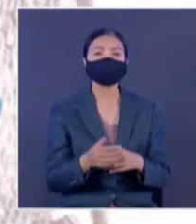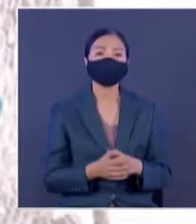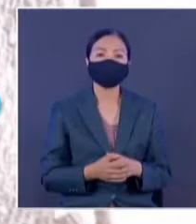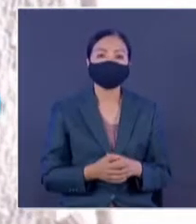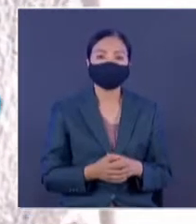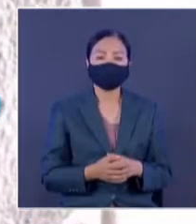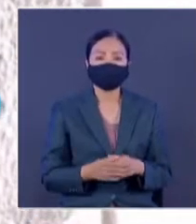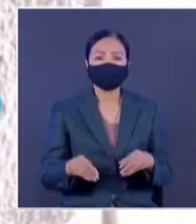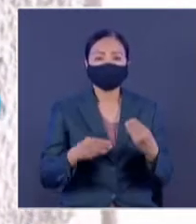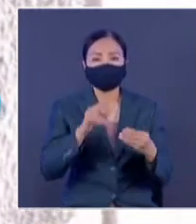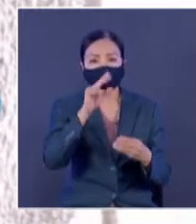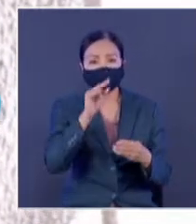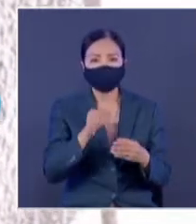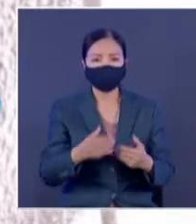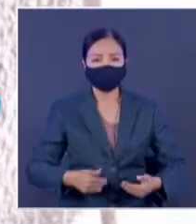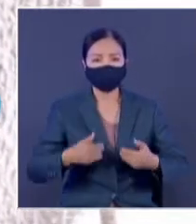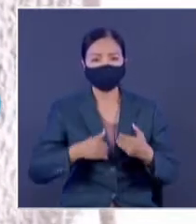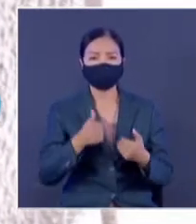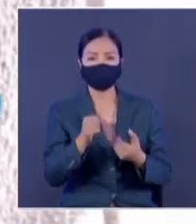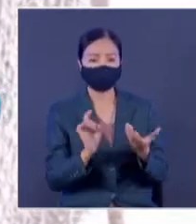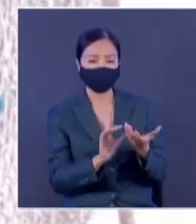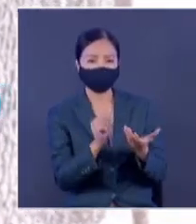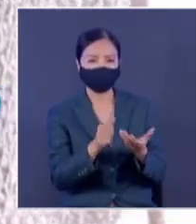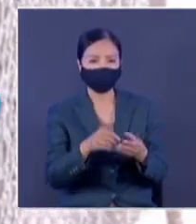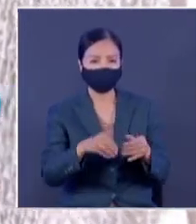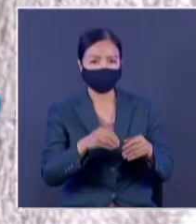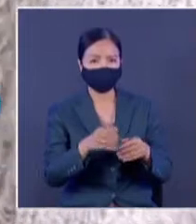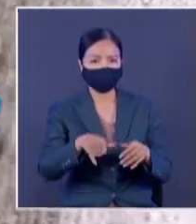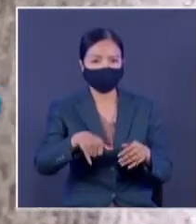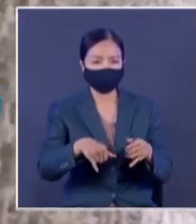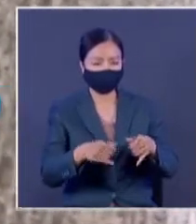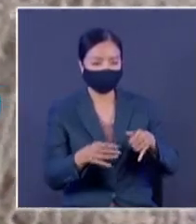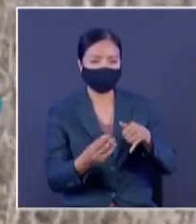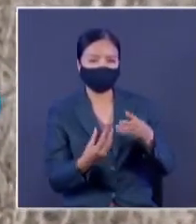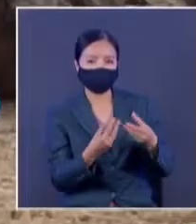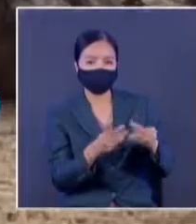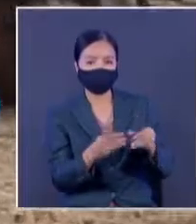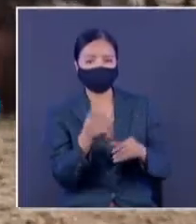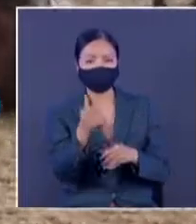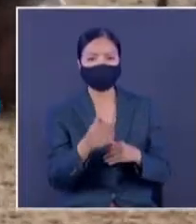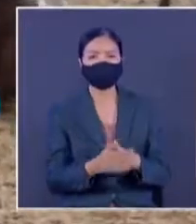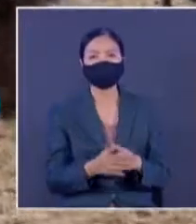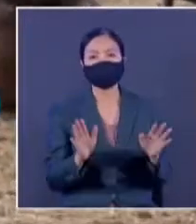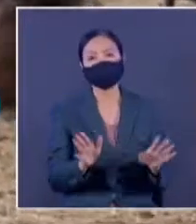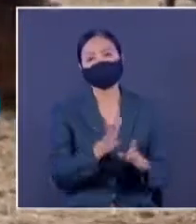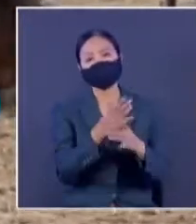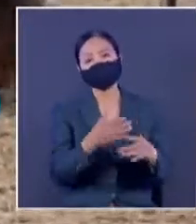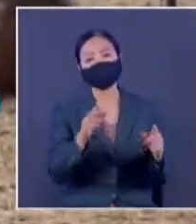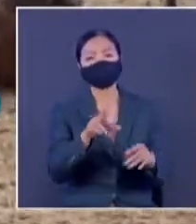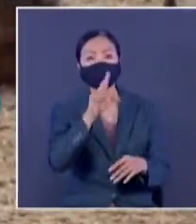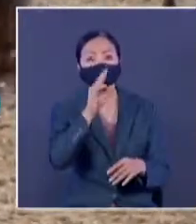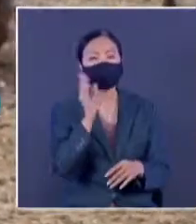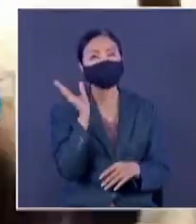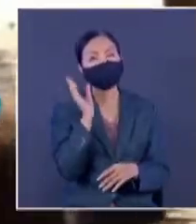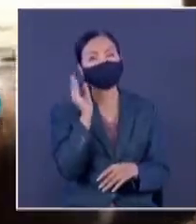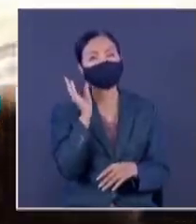องการให้เป็ดนั้นอยู่ดีคุณภาพดีมีผลผลิตที่ดีนะคะจึงตัดสินใจค่ะเปิดเพลงค่ะให้เป็ดฟังนะ